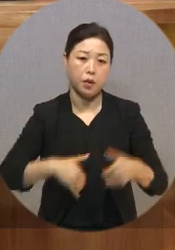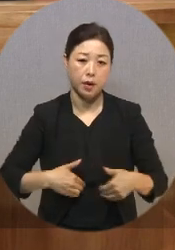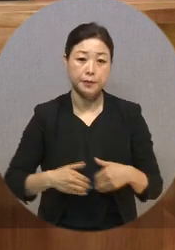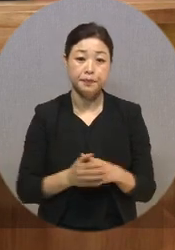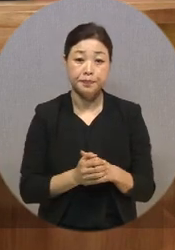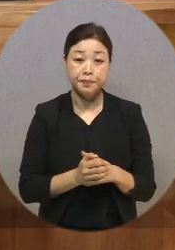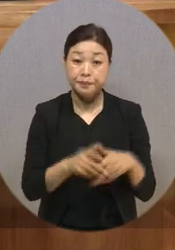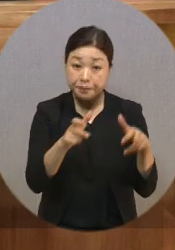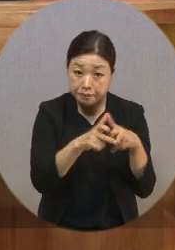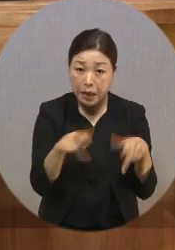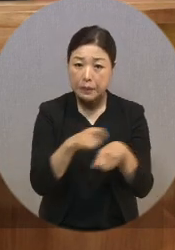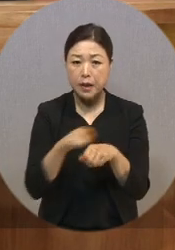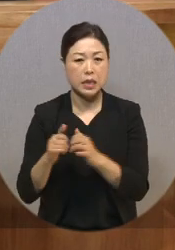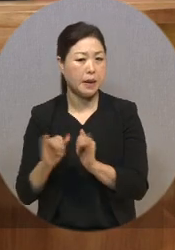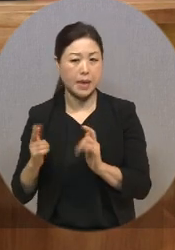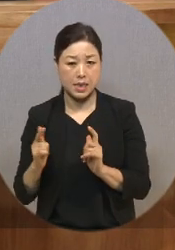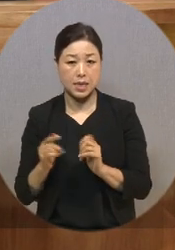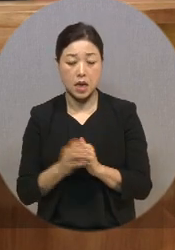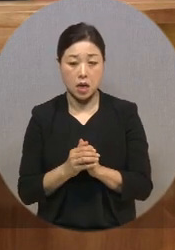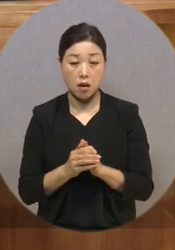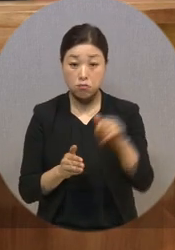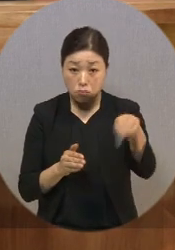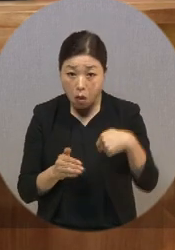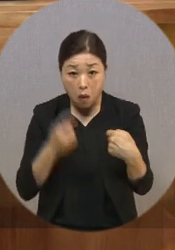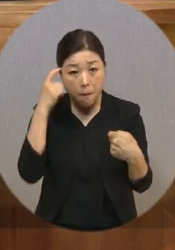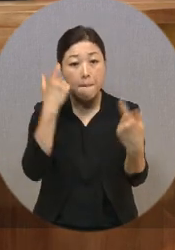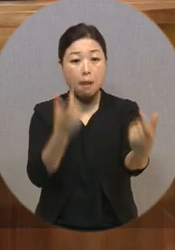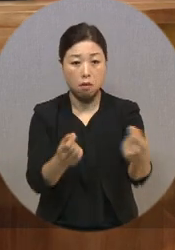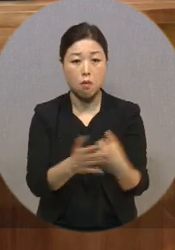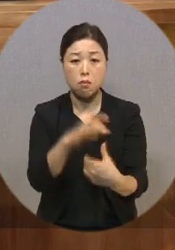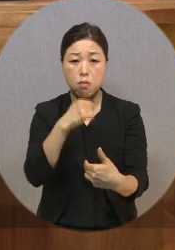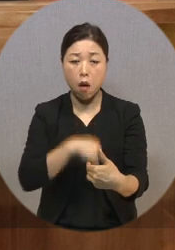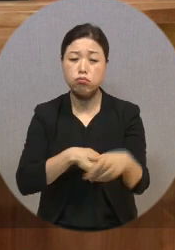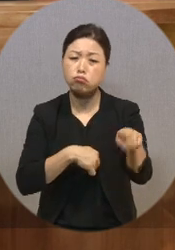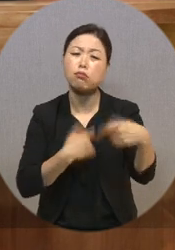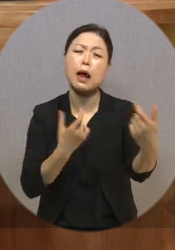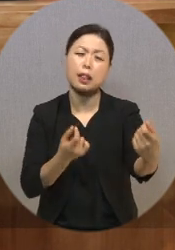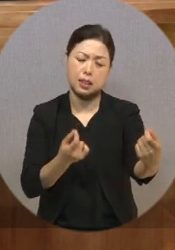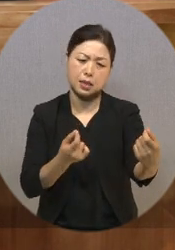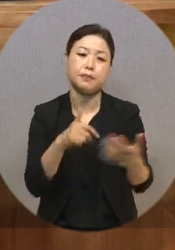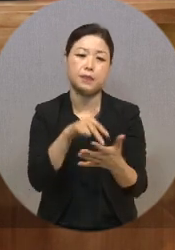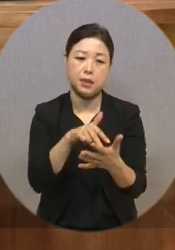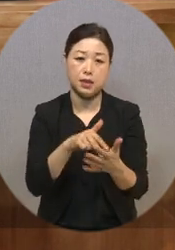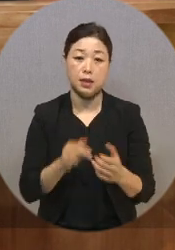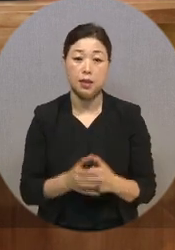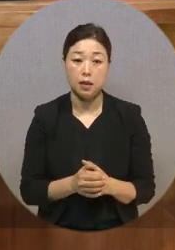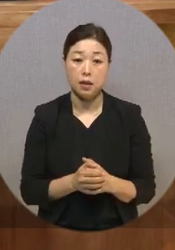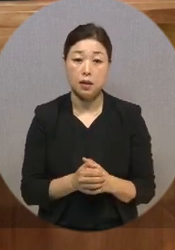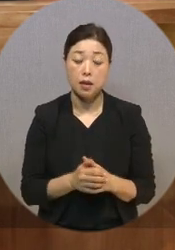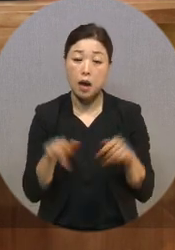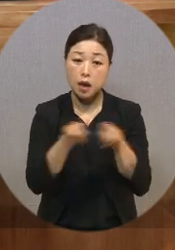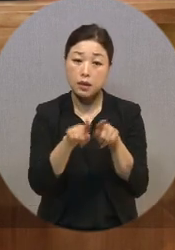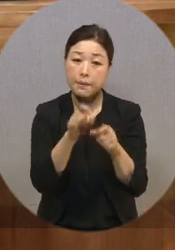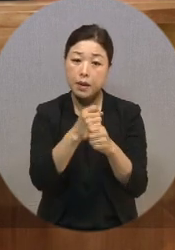아닙니다. 똑같은 생각을 갖고 있고 똑같은 마음을 갖고 있는 사람입니다. 그리고